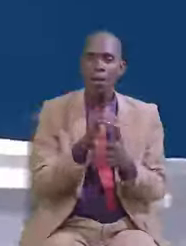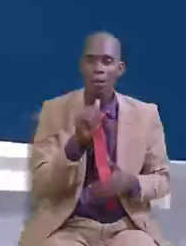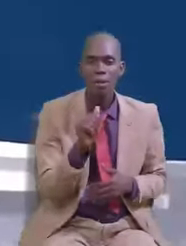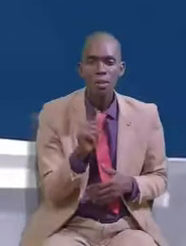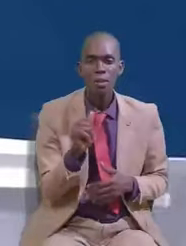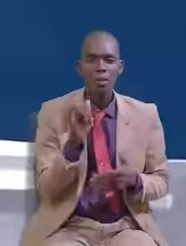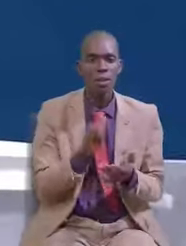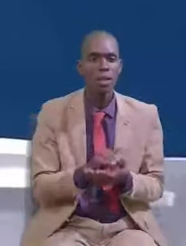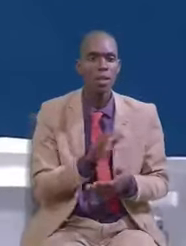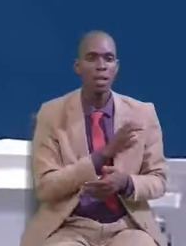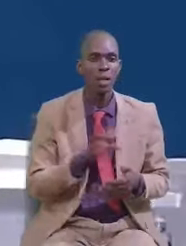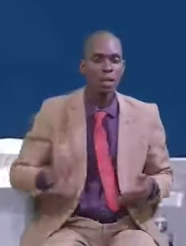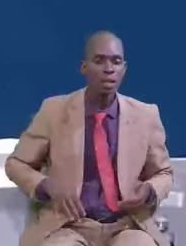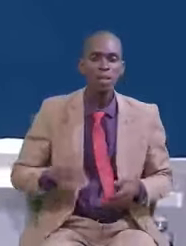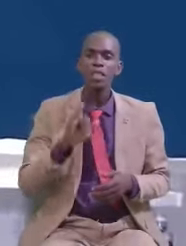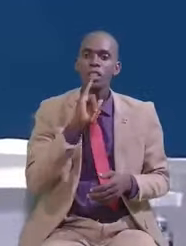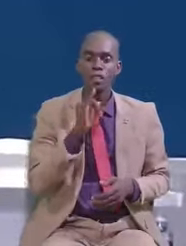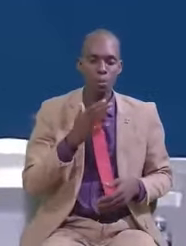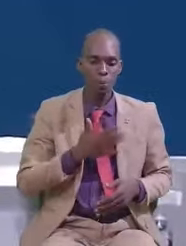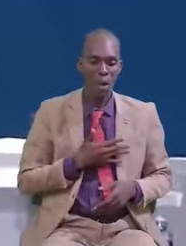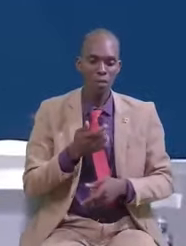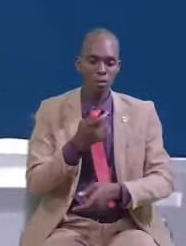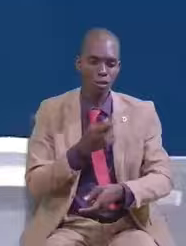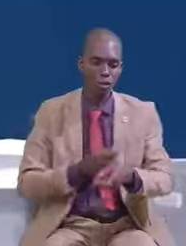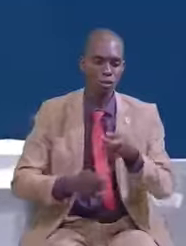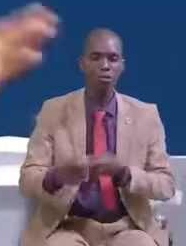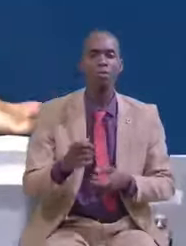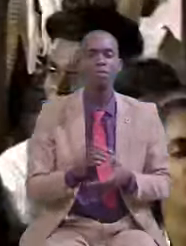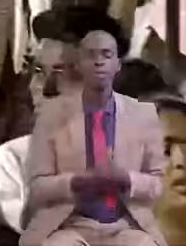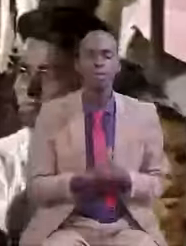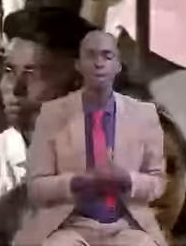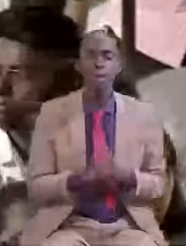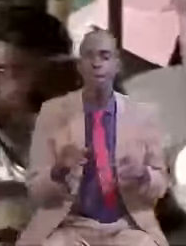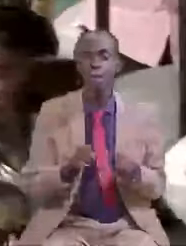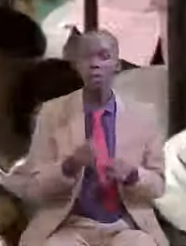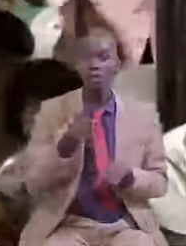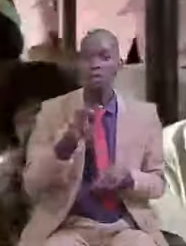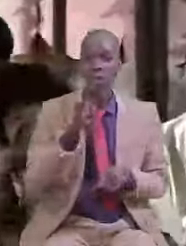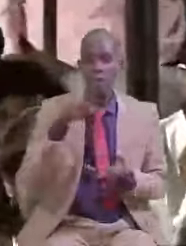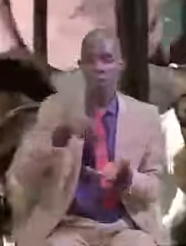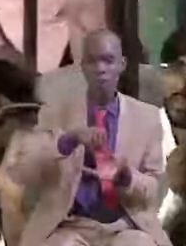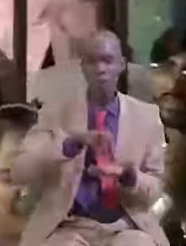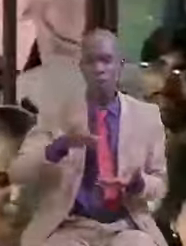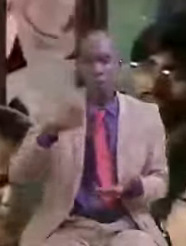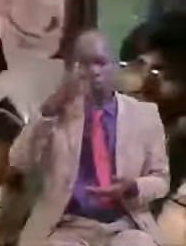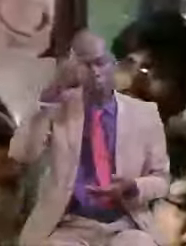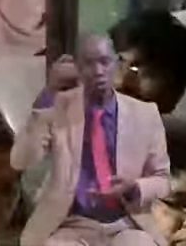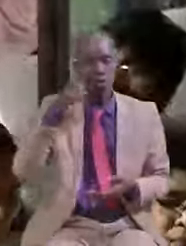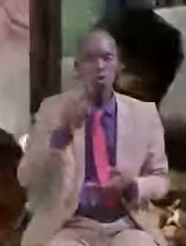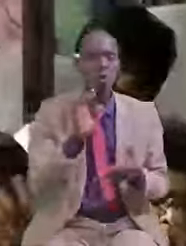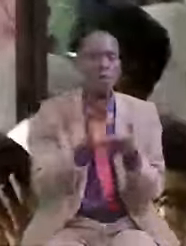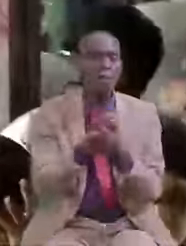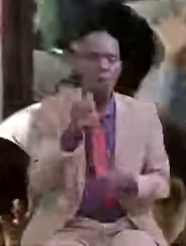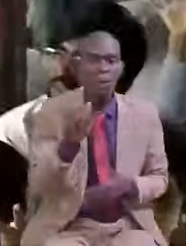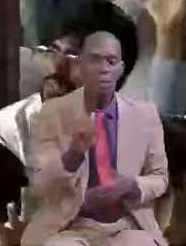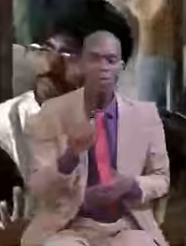que Christ est mon substitut. Vous tenez debout parce que vous croyez. Je crois